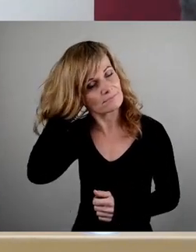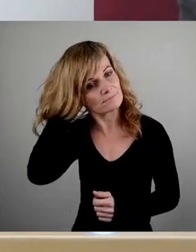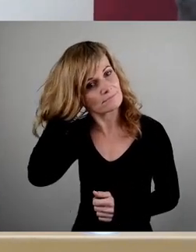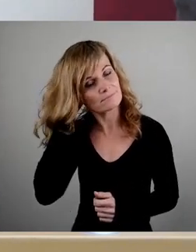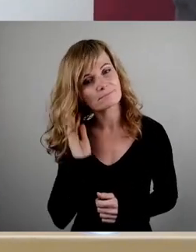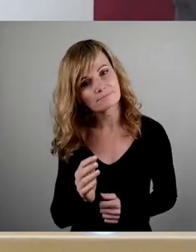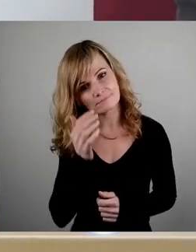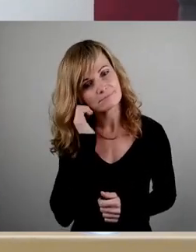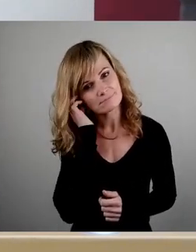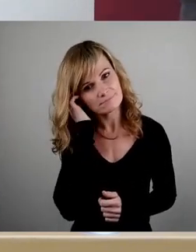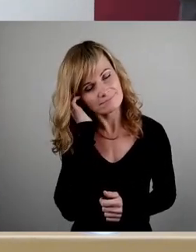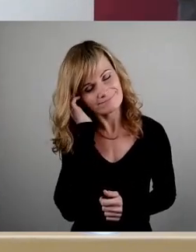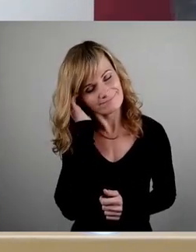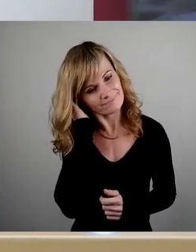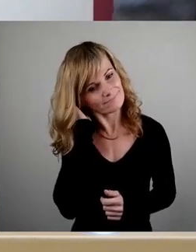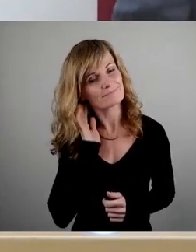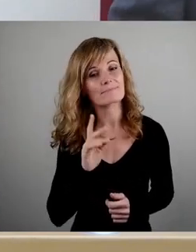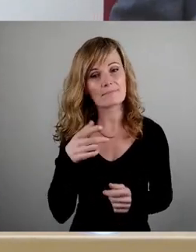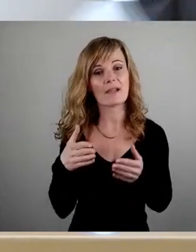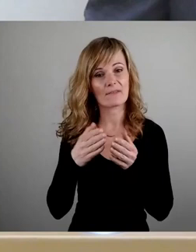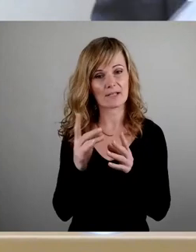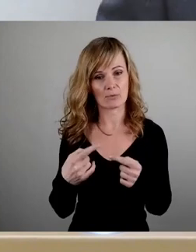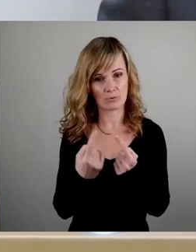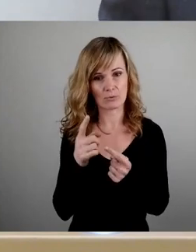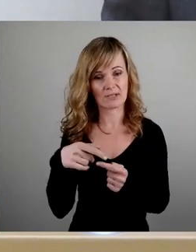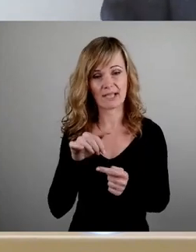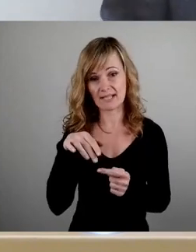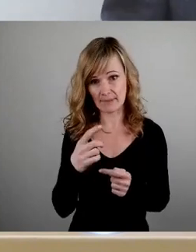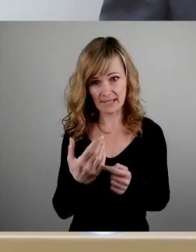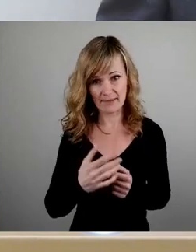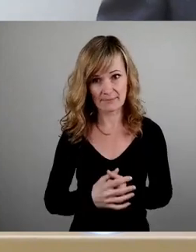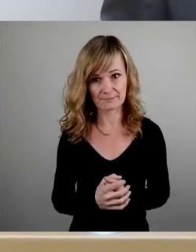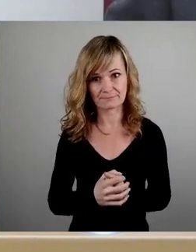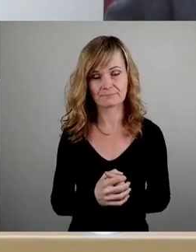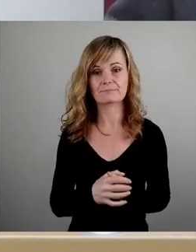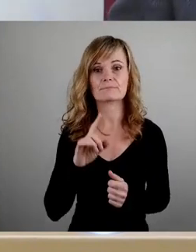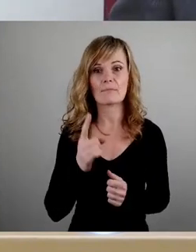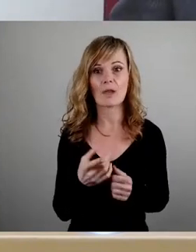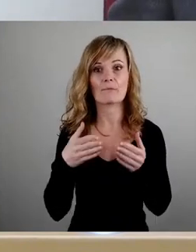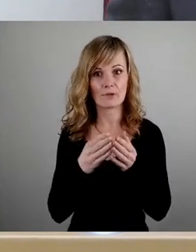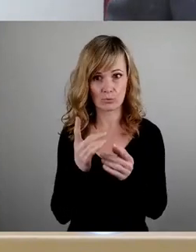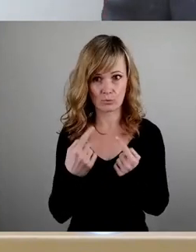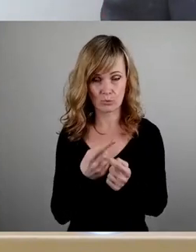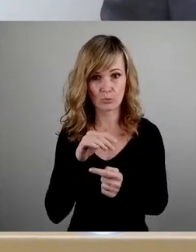Nein, dann machen wir es dann in der Fraktionsrunde. Dann SPD, auch in der Fraktionsrunde, und CDU,